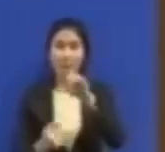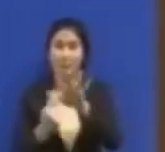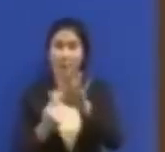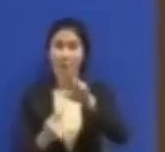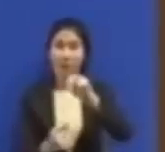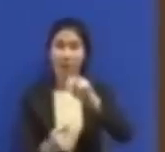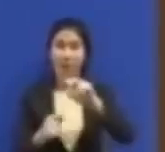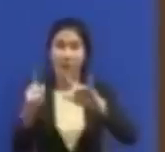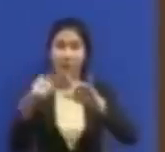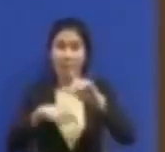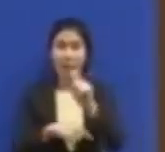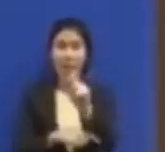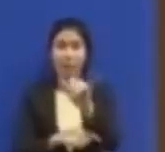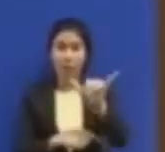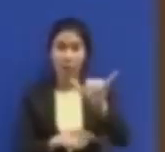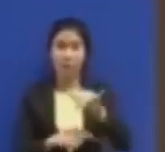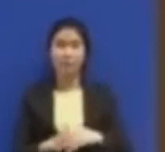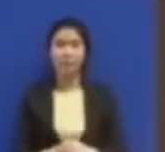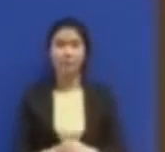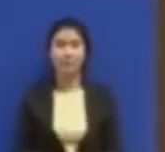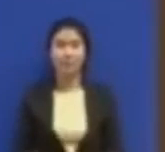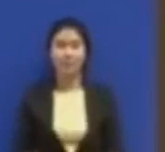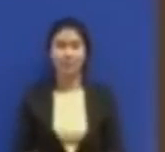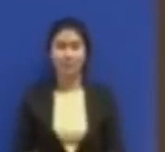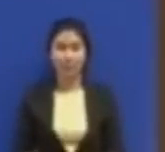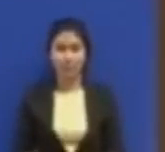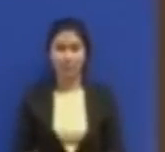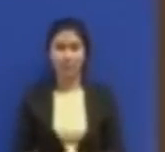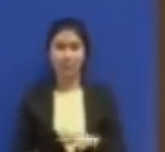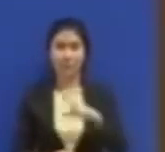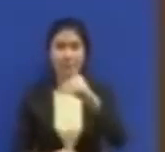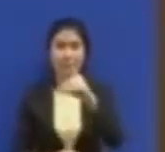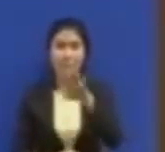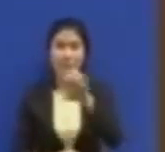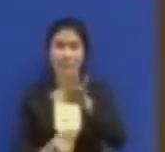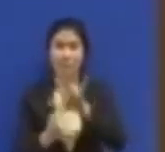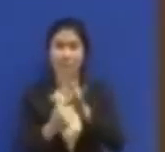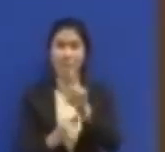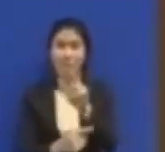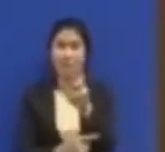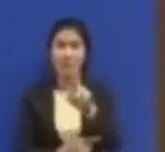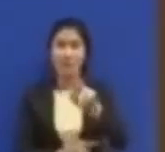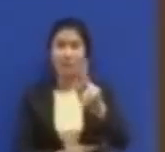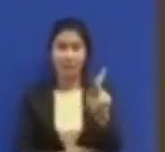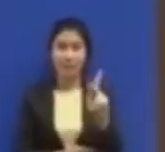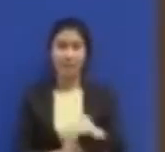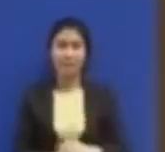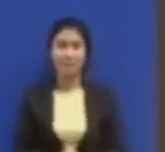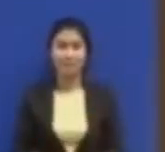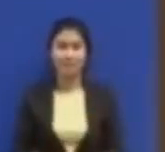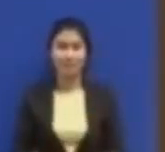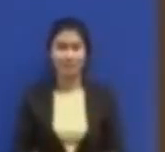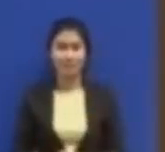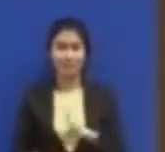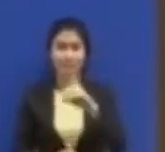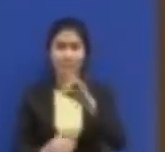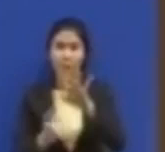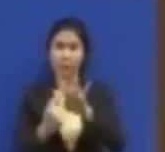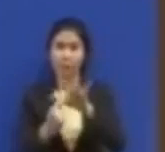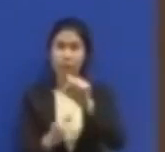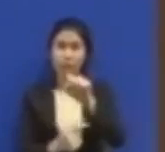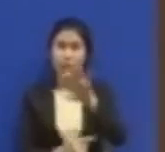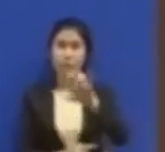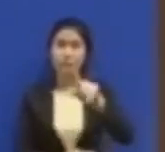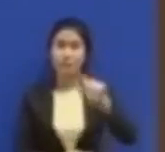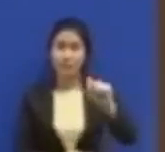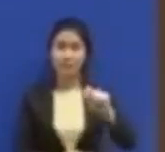ธินิพาพันธ์59นายดิเลกดิษฐ์เจนคองธรรม60นายดุสิตเขมะศักชั